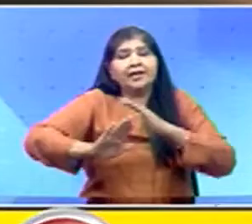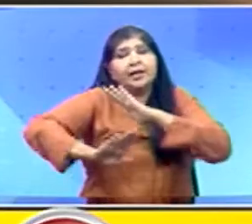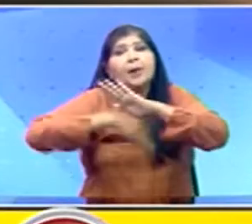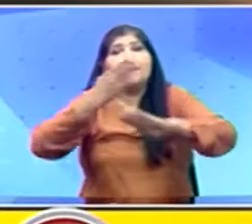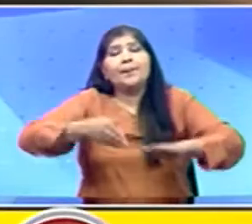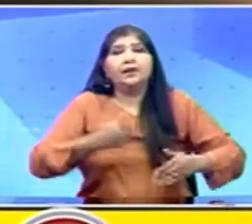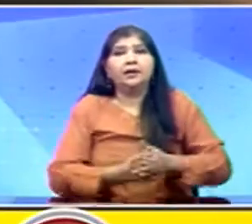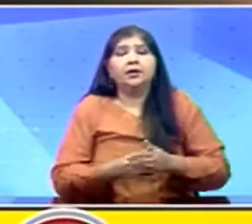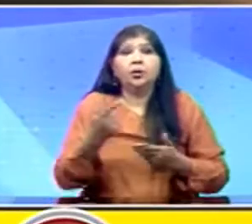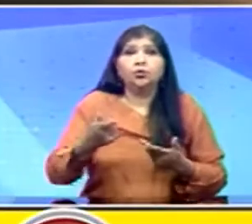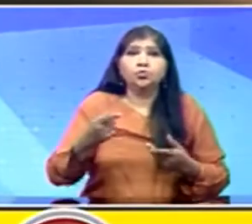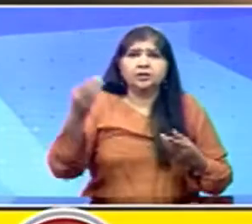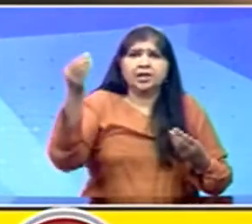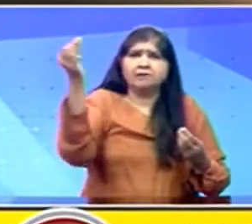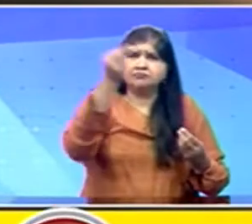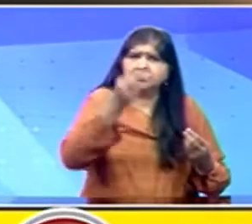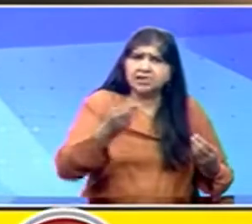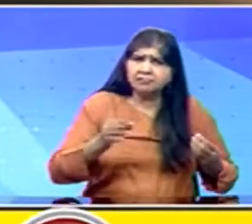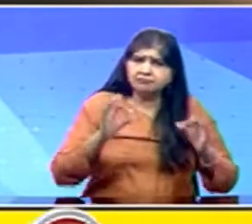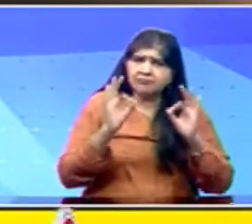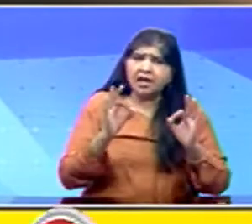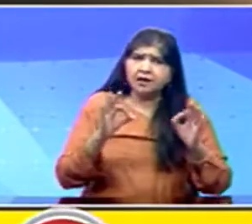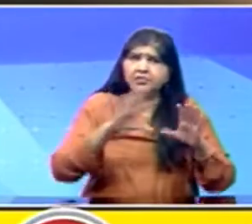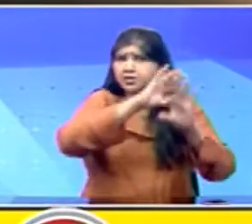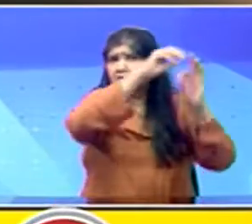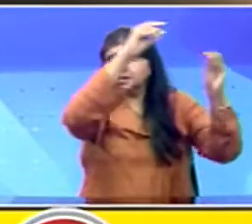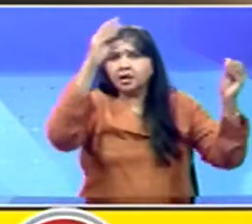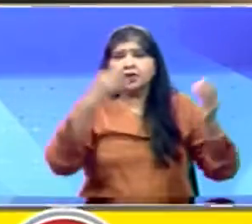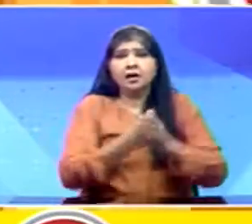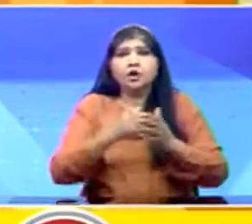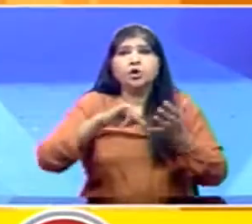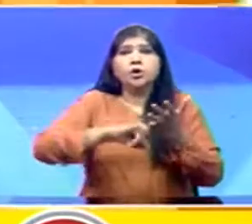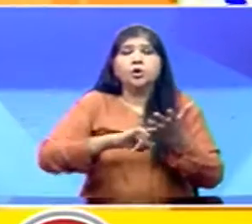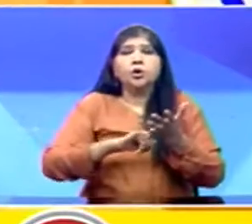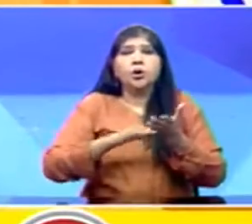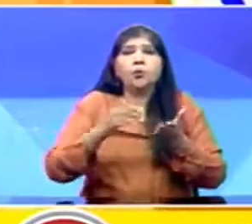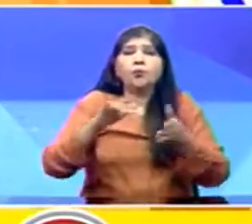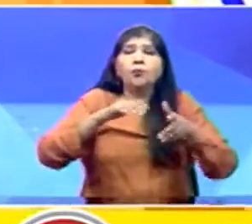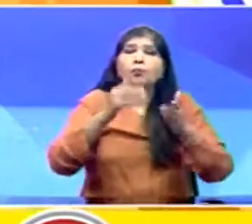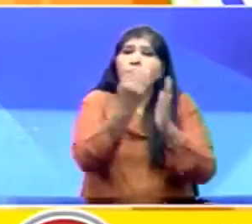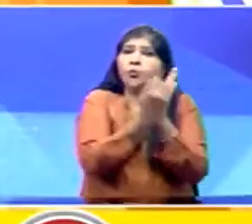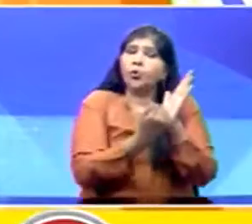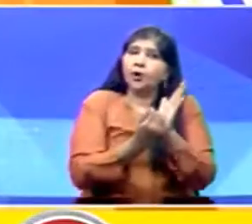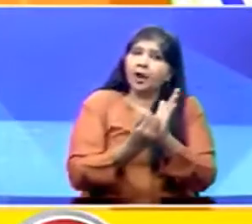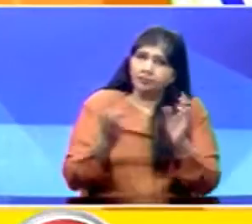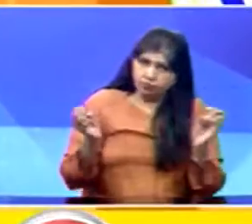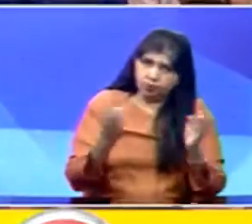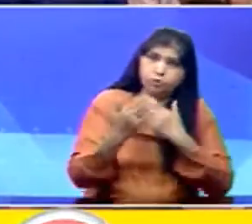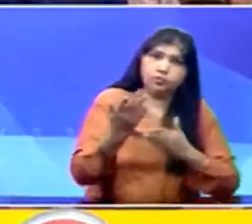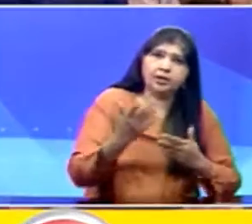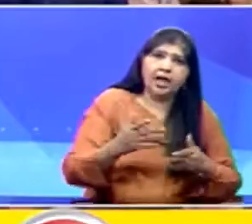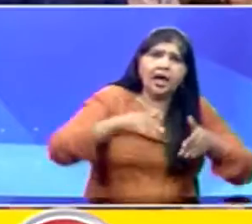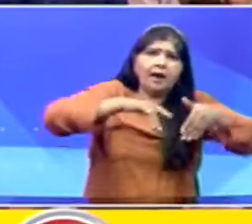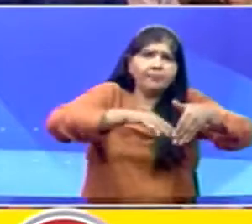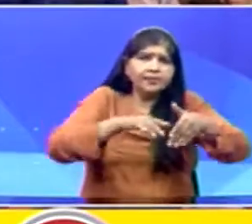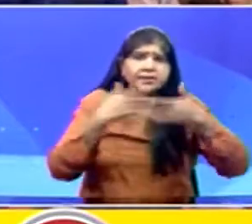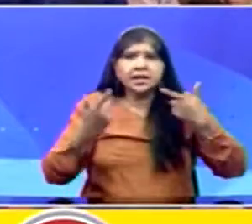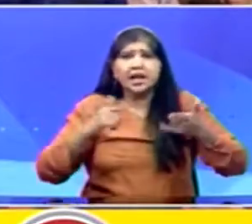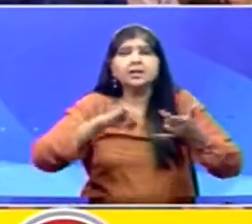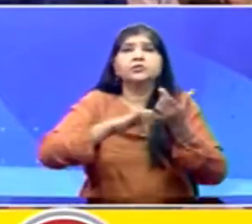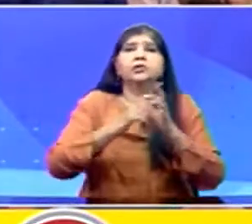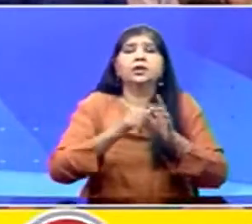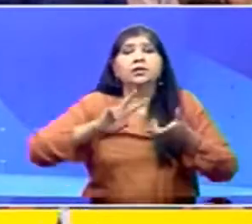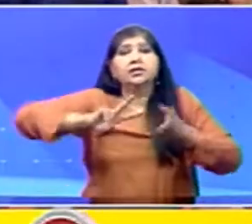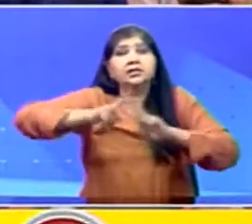उसे सजाने के बाद वहाँ सूर्प और संगीत का कारकम होता है इस बदलाव की